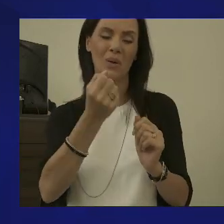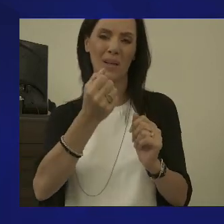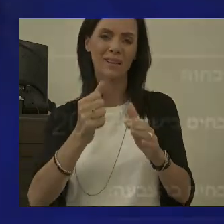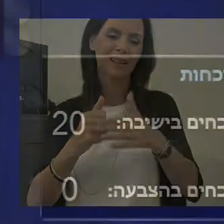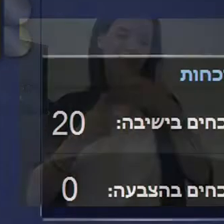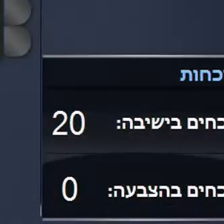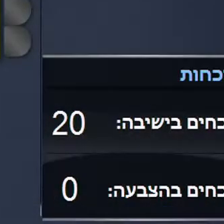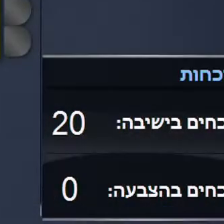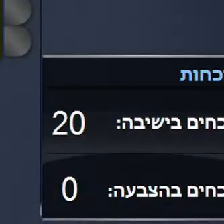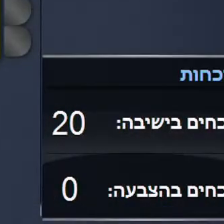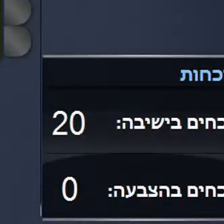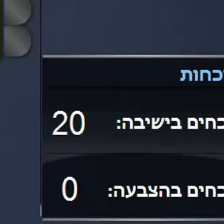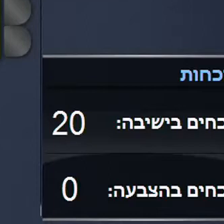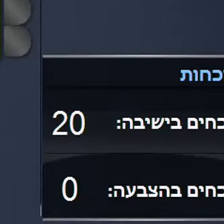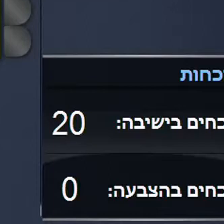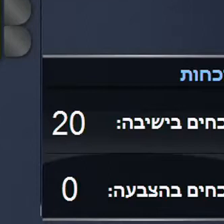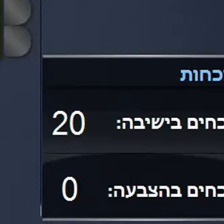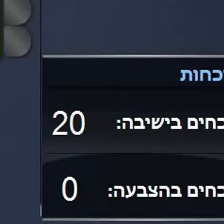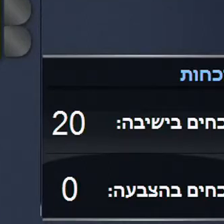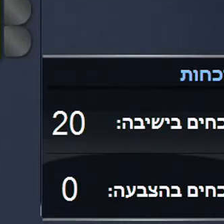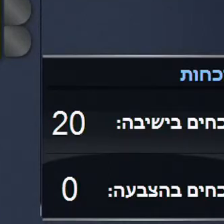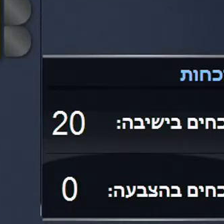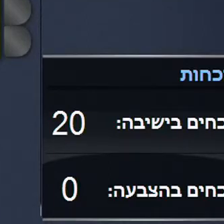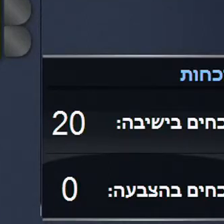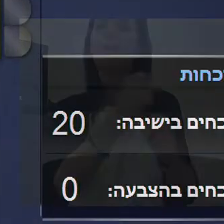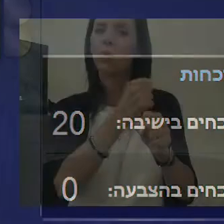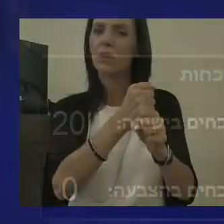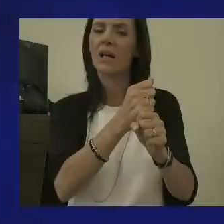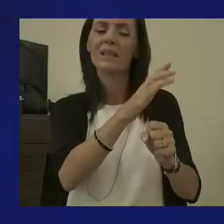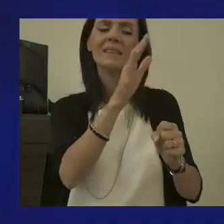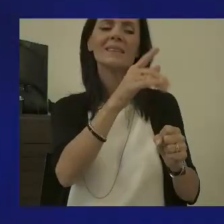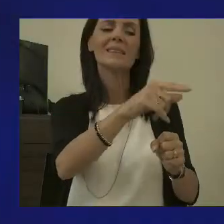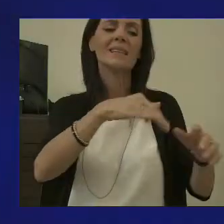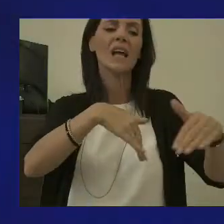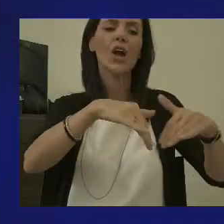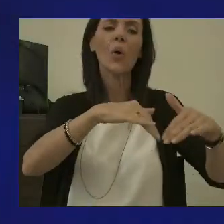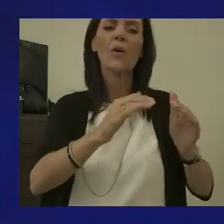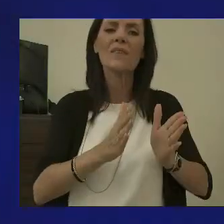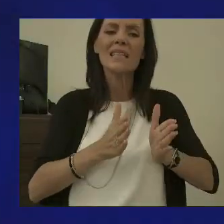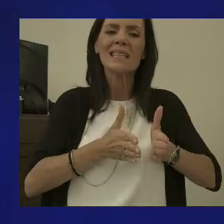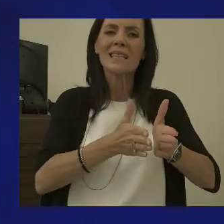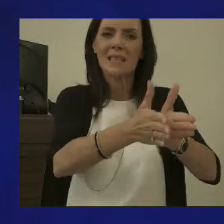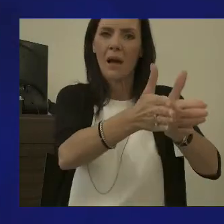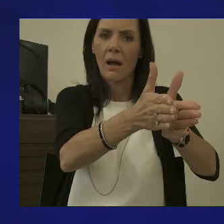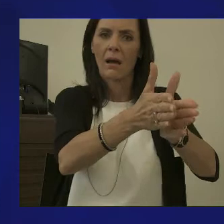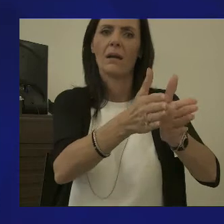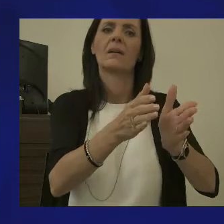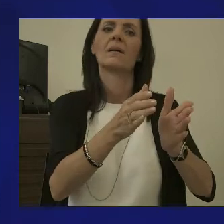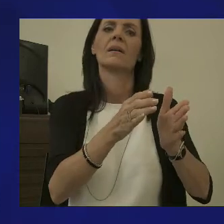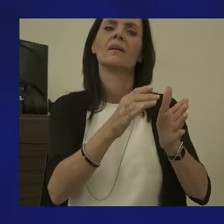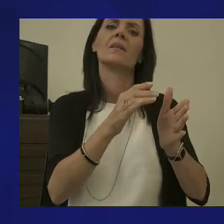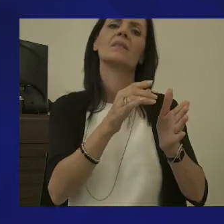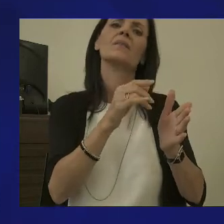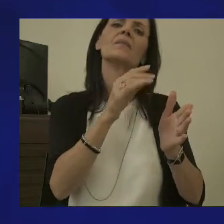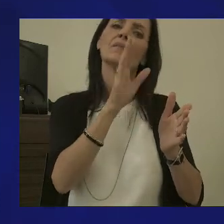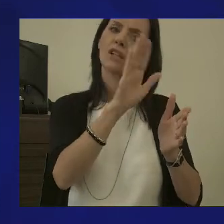השני, שזה רחוב העבודה, יש לנו רחוב צר ביותר, שלא בטוח ששתי מסעיות עוברות שם, זה עם זה.